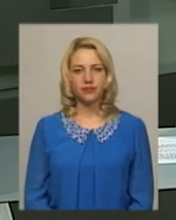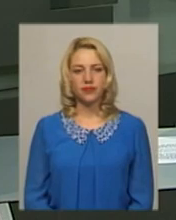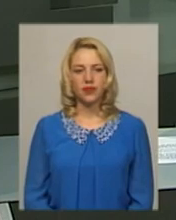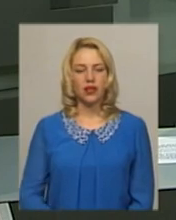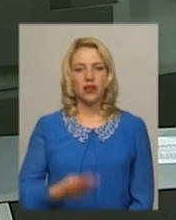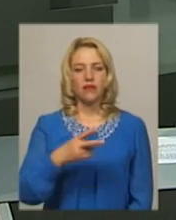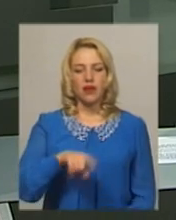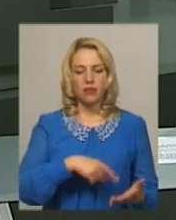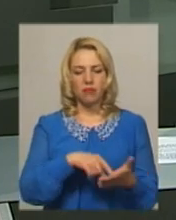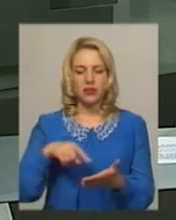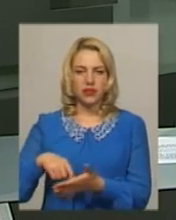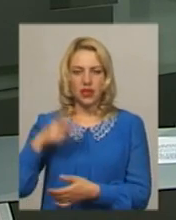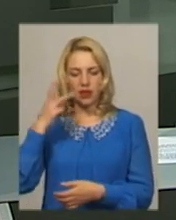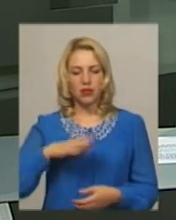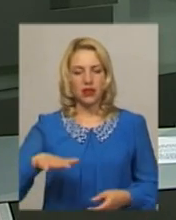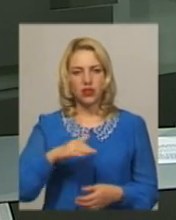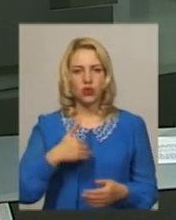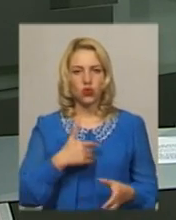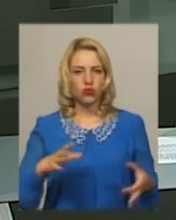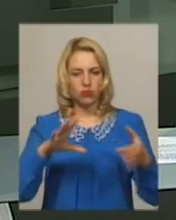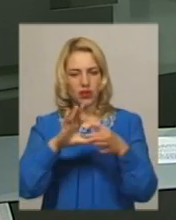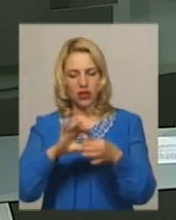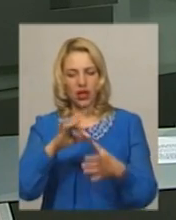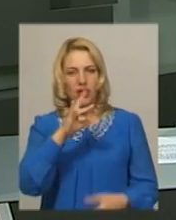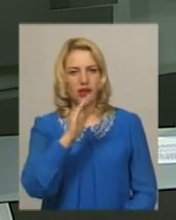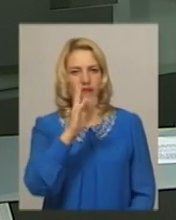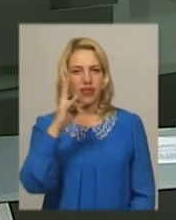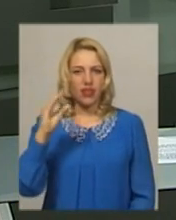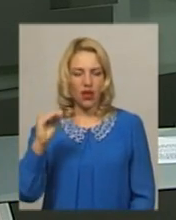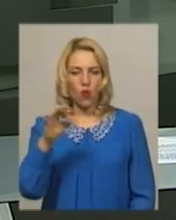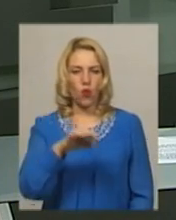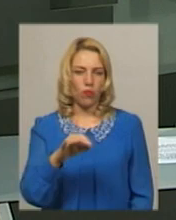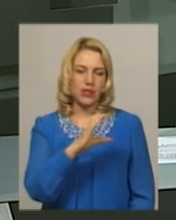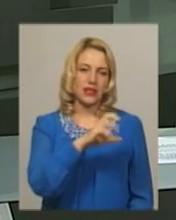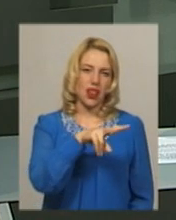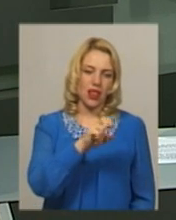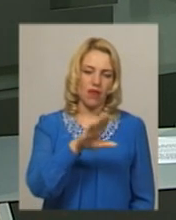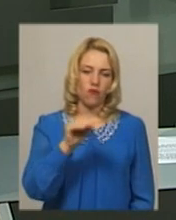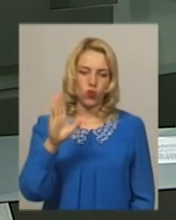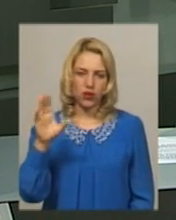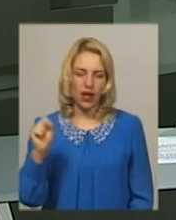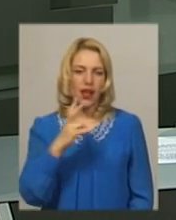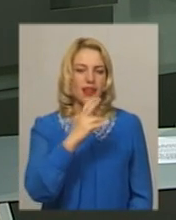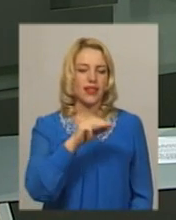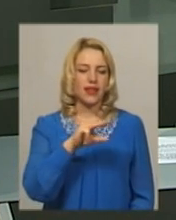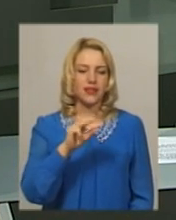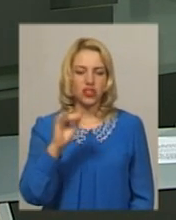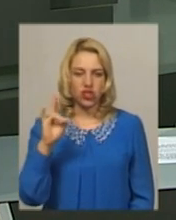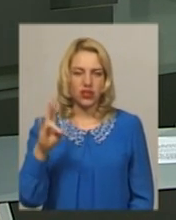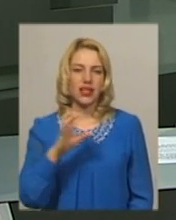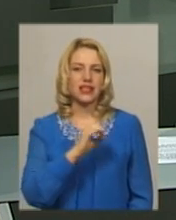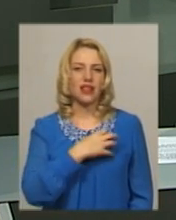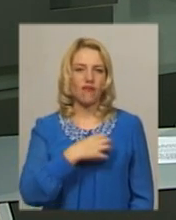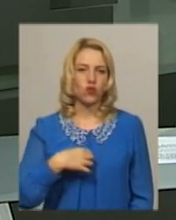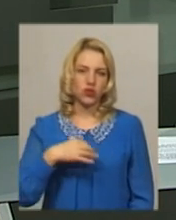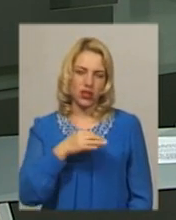Два міста Хмельниччини хочуть приєднатися до Рівненської області. Йдеться про Славуту та Нетішин та Славутський район. Про це нам телефоном